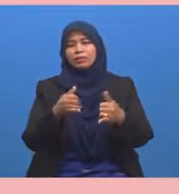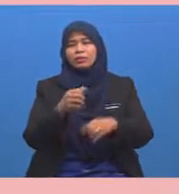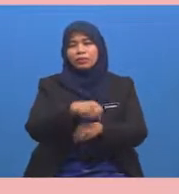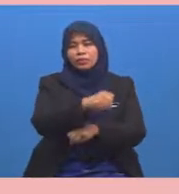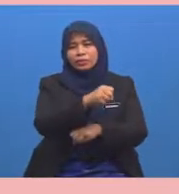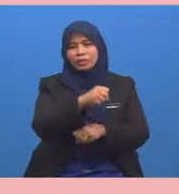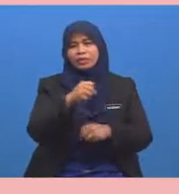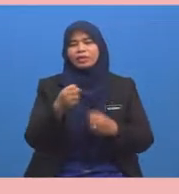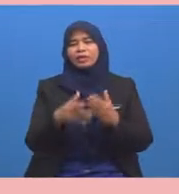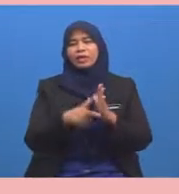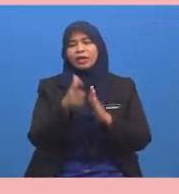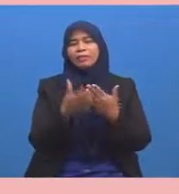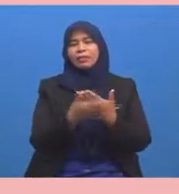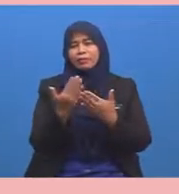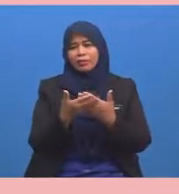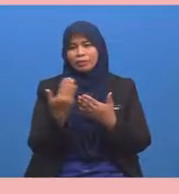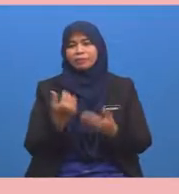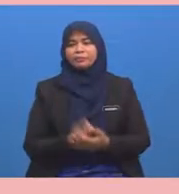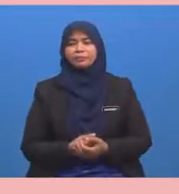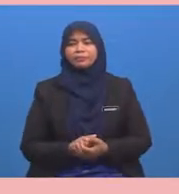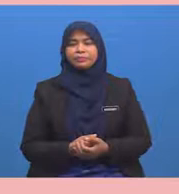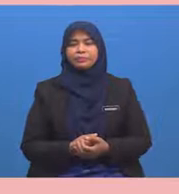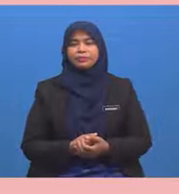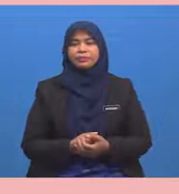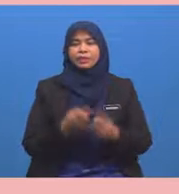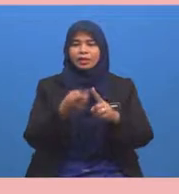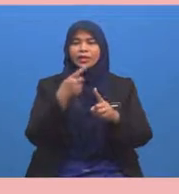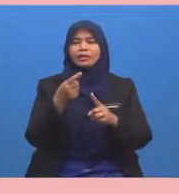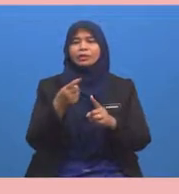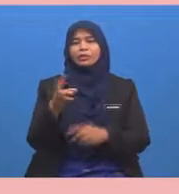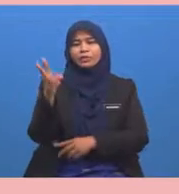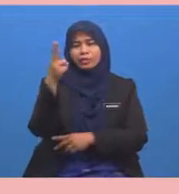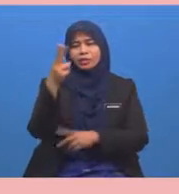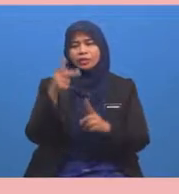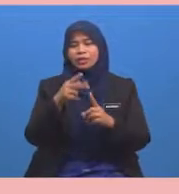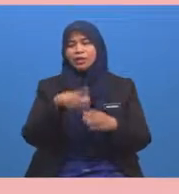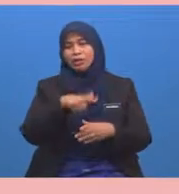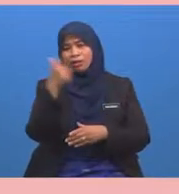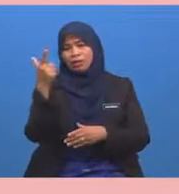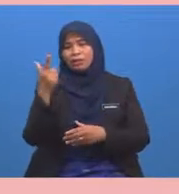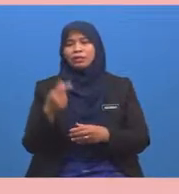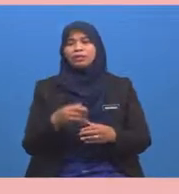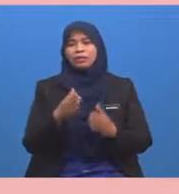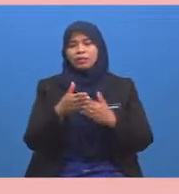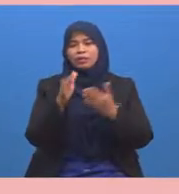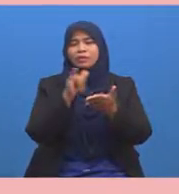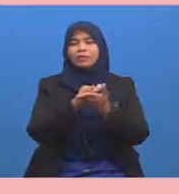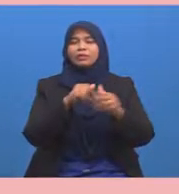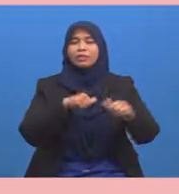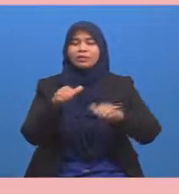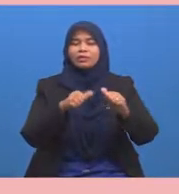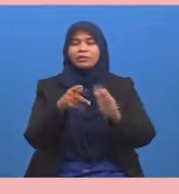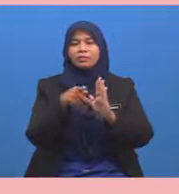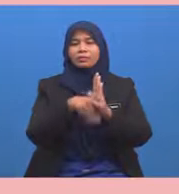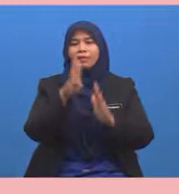ia mudah diangkut dari kawasan hutan ke luar. Oleh itu, aktiviti pembalakan